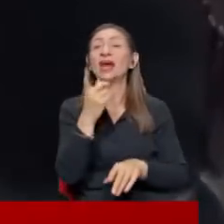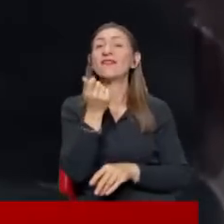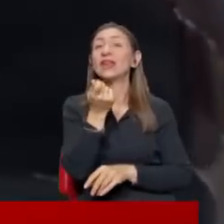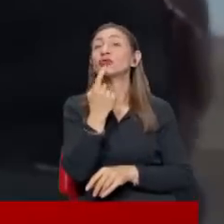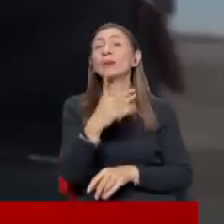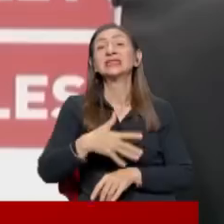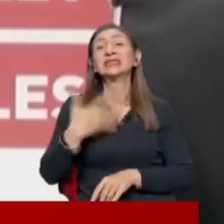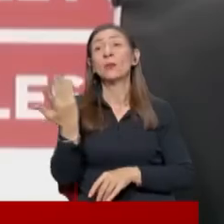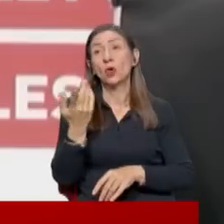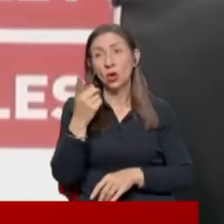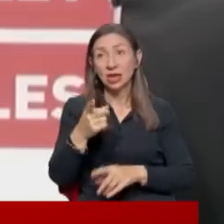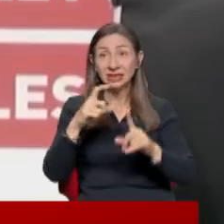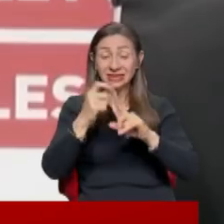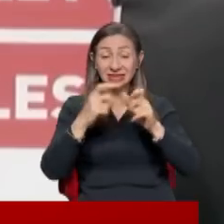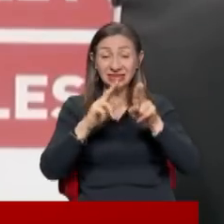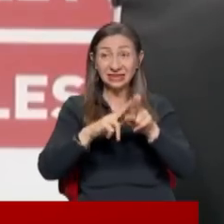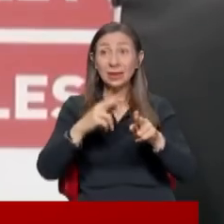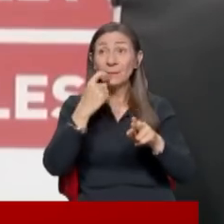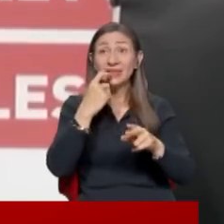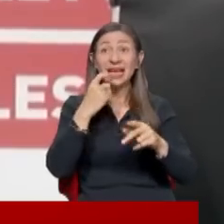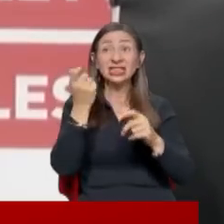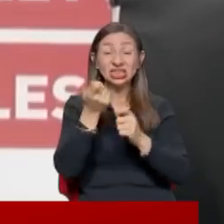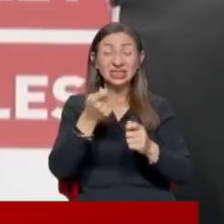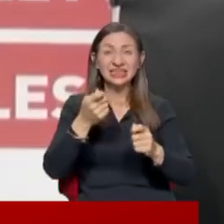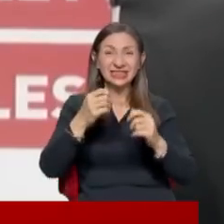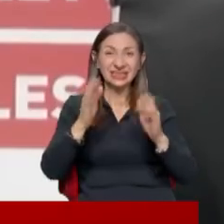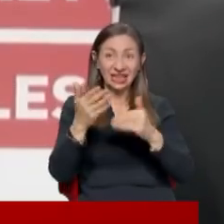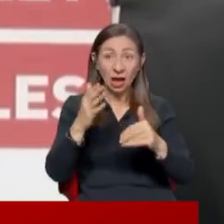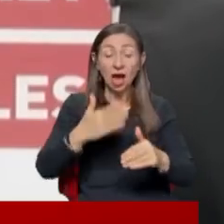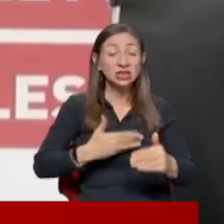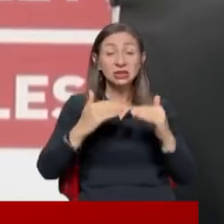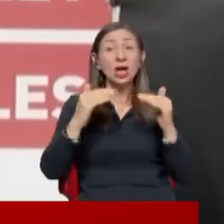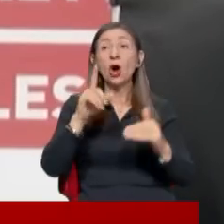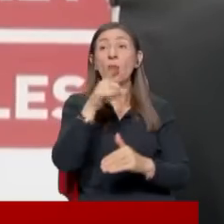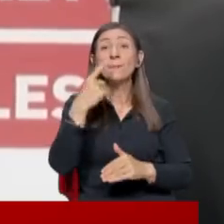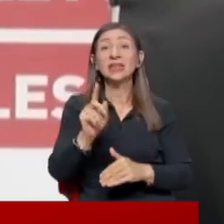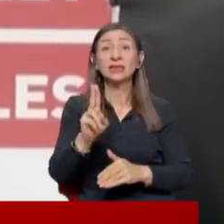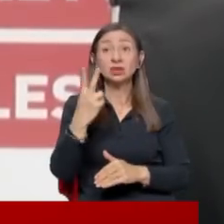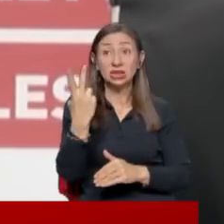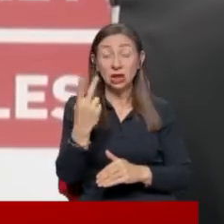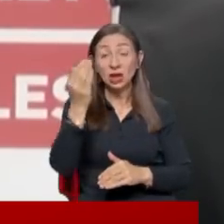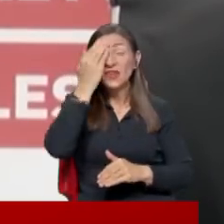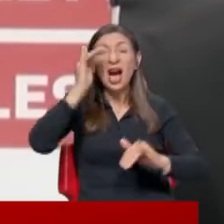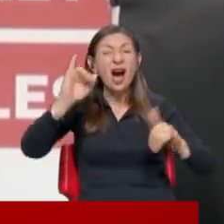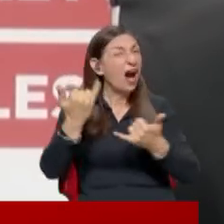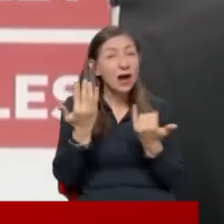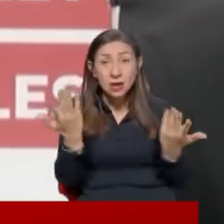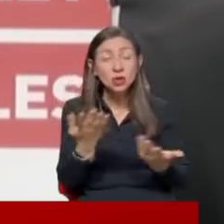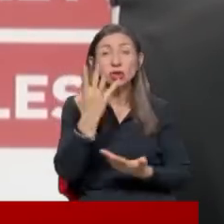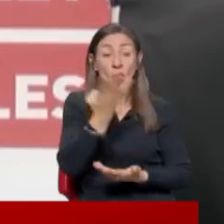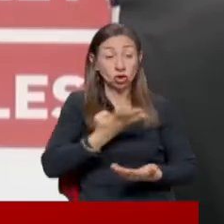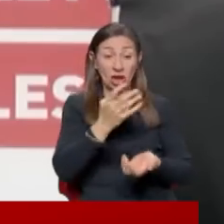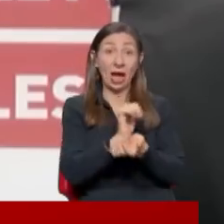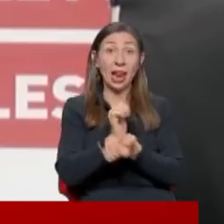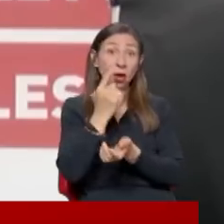istemiyor kulislere göre. TİSK'e bağlı Birleşik Metal İş Sendikamızın açlık sınırı 10.072 lira, yoksulluk sınırı ise 4 kişilik